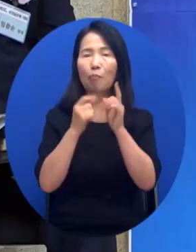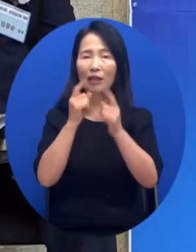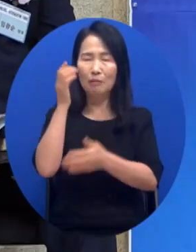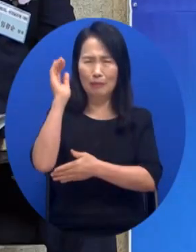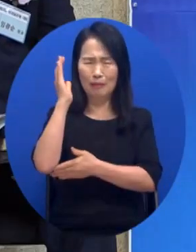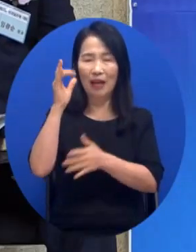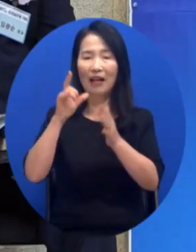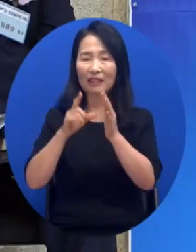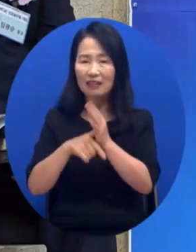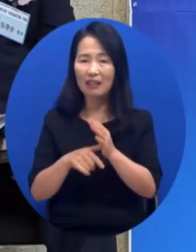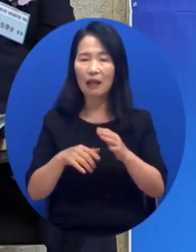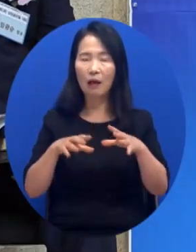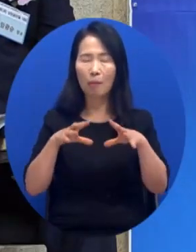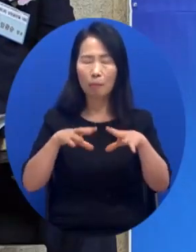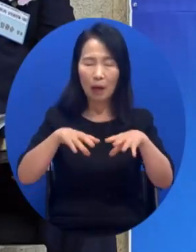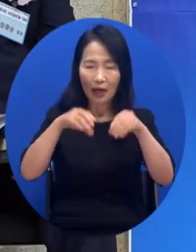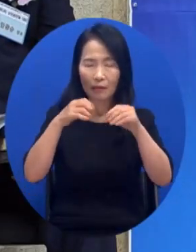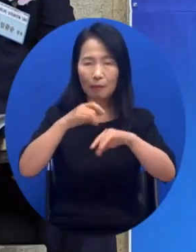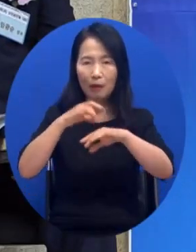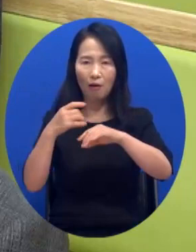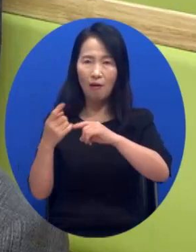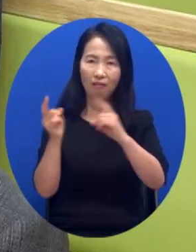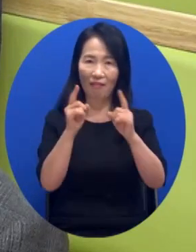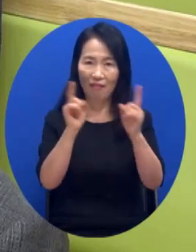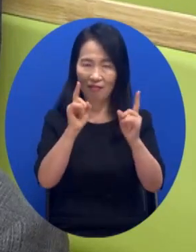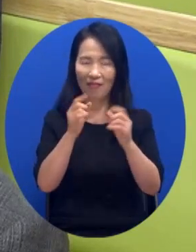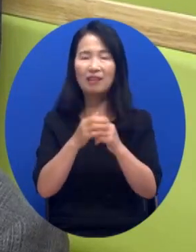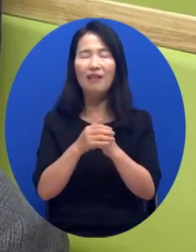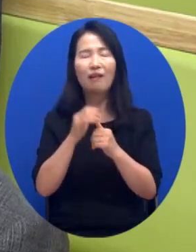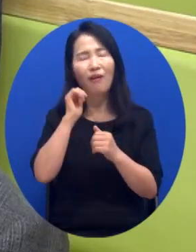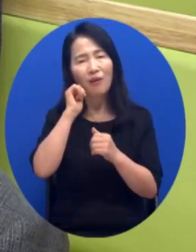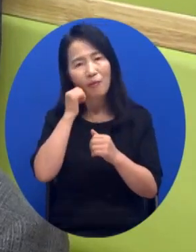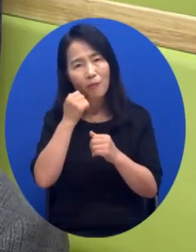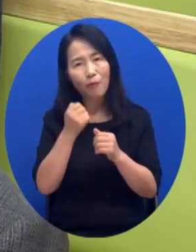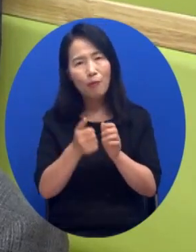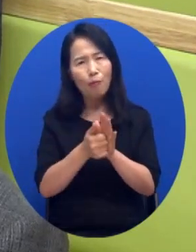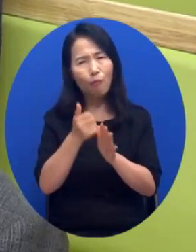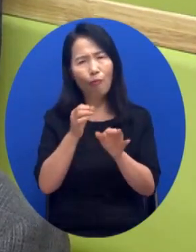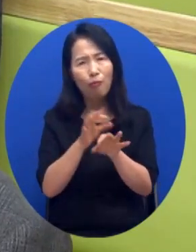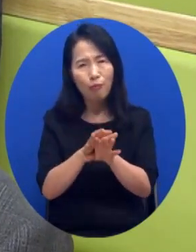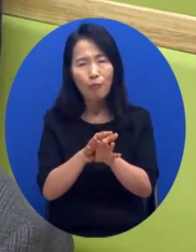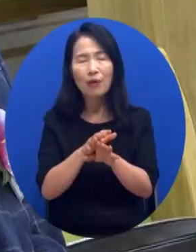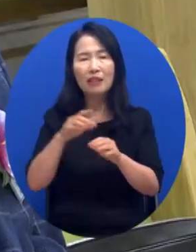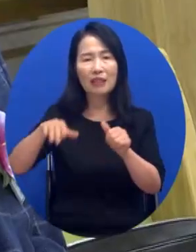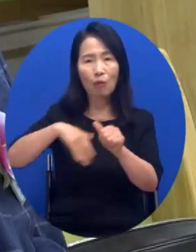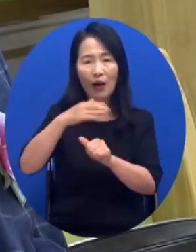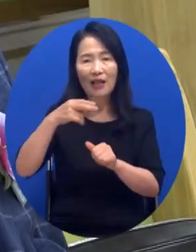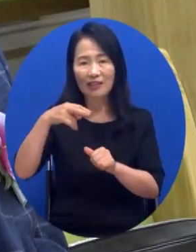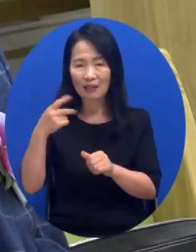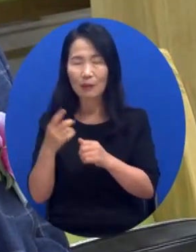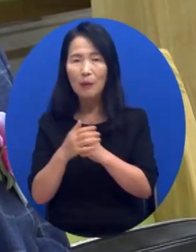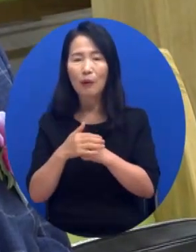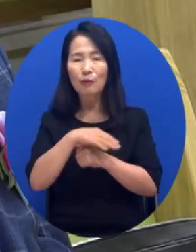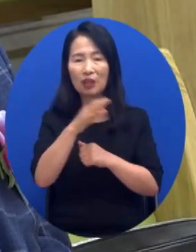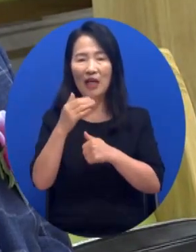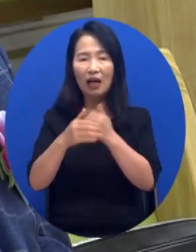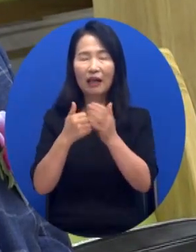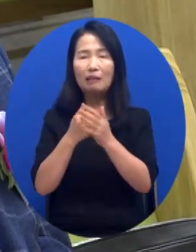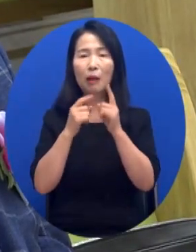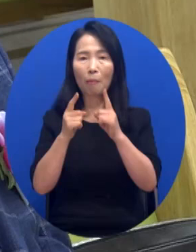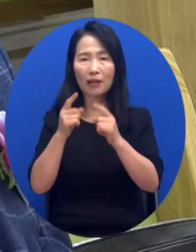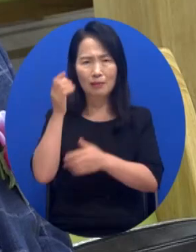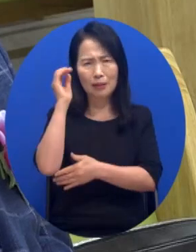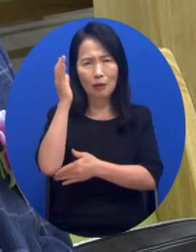마른 뼈들이 살아나는 역사가 일어났다며 어렵고 소망이 없어 보이는 상황에서도 우리가 하나님의 말씀을 선포할